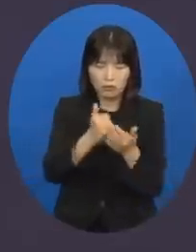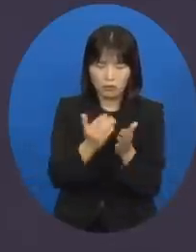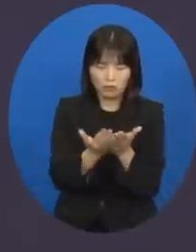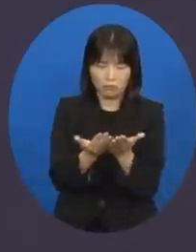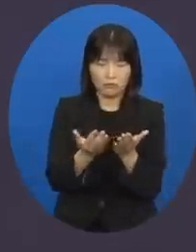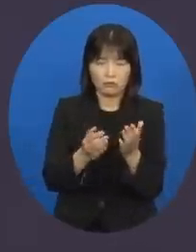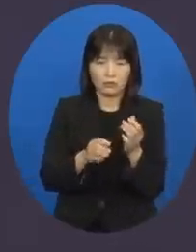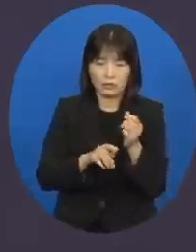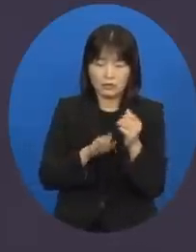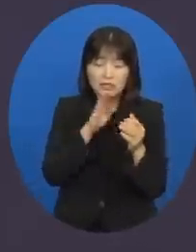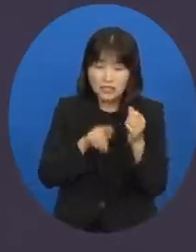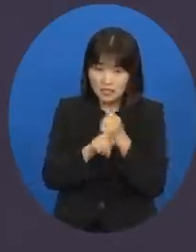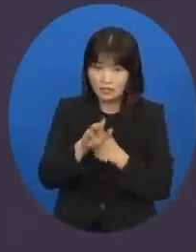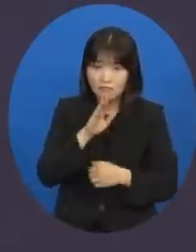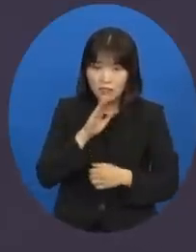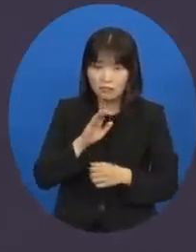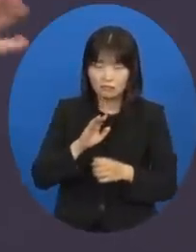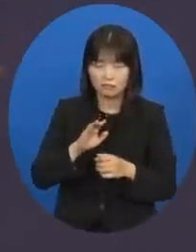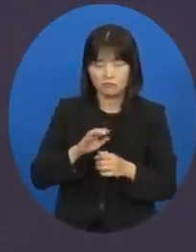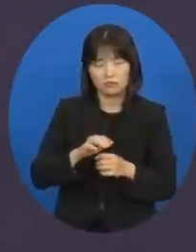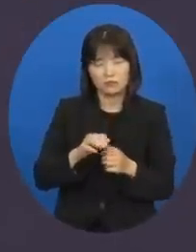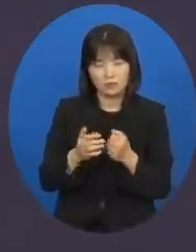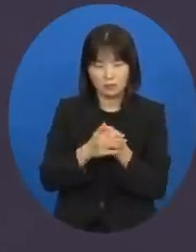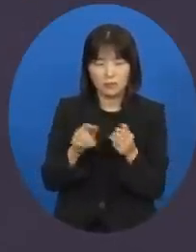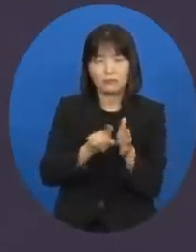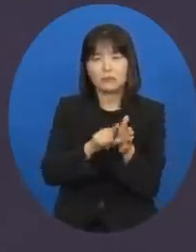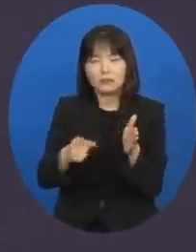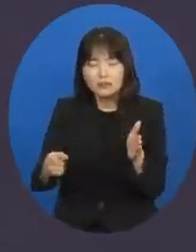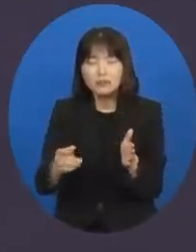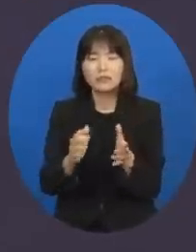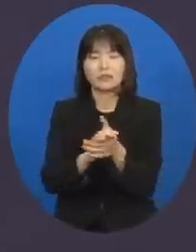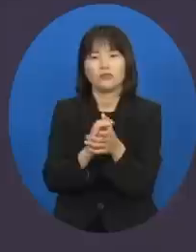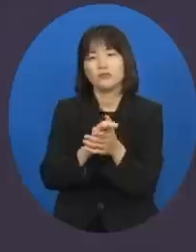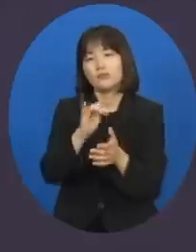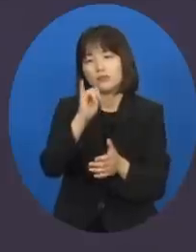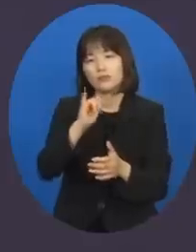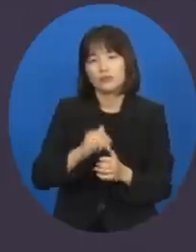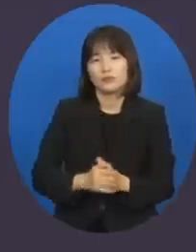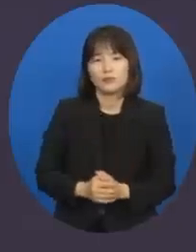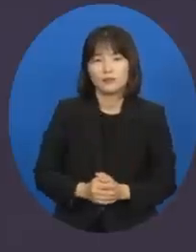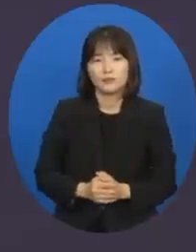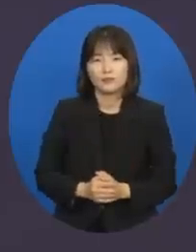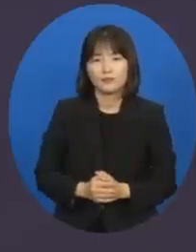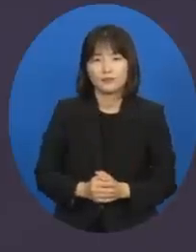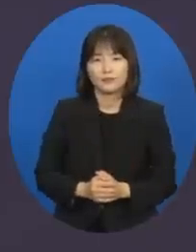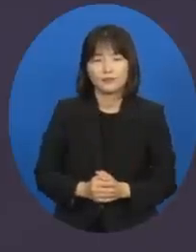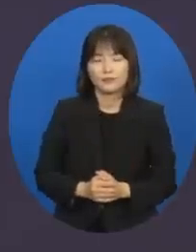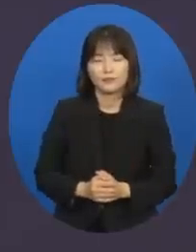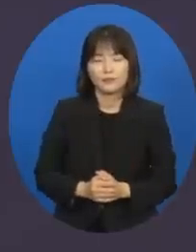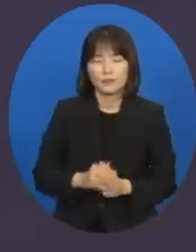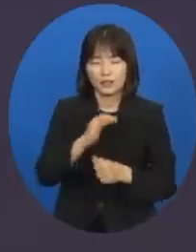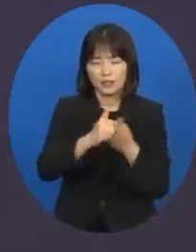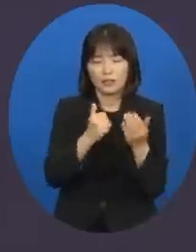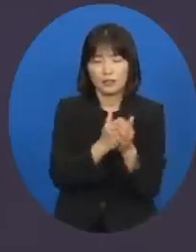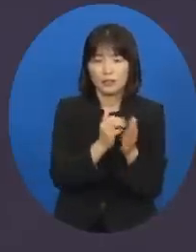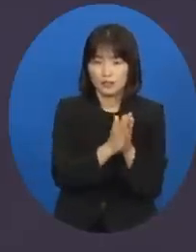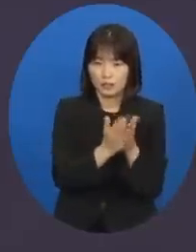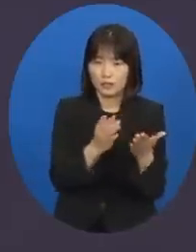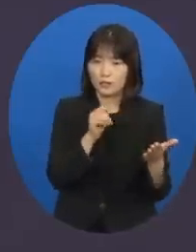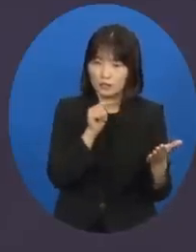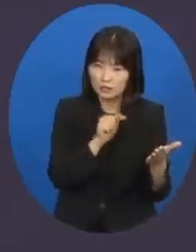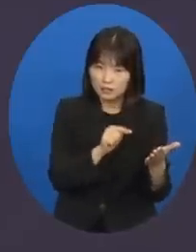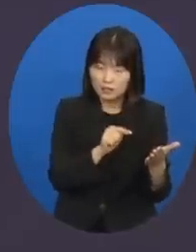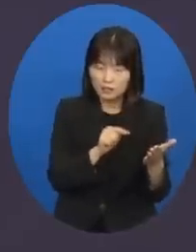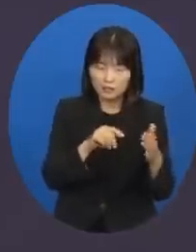흔들린 친구들, 또 실제로 떠나간, 이거 외에도 다른 것 때문에 그런 친구들이 있었어요. 근데 여러분, 성경은요